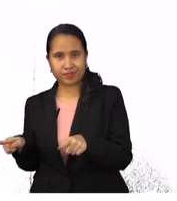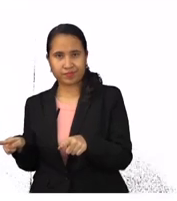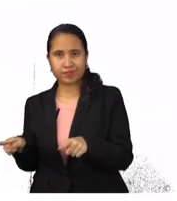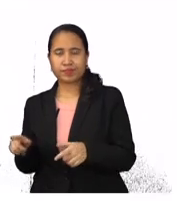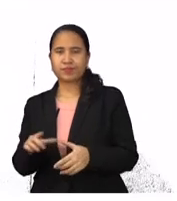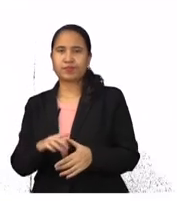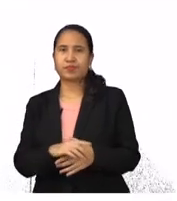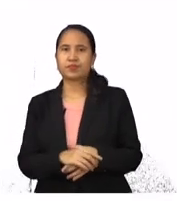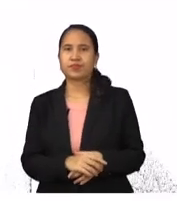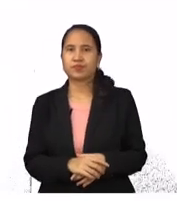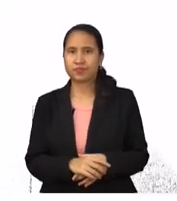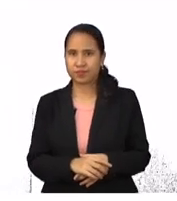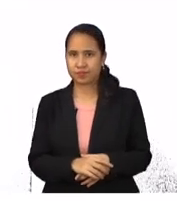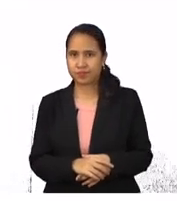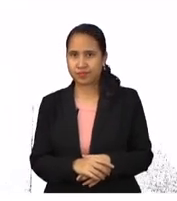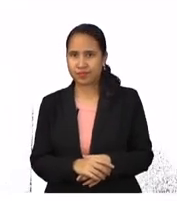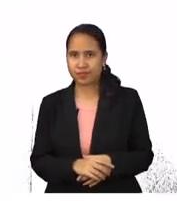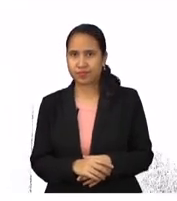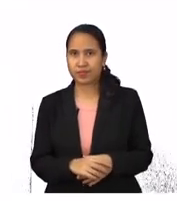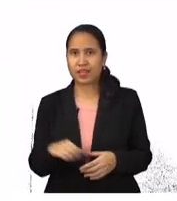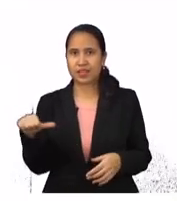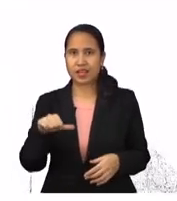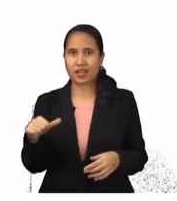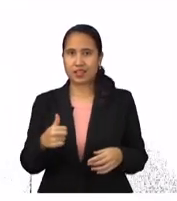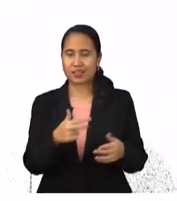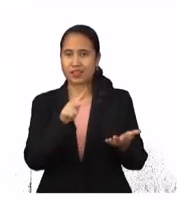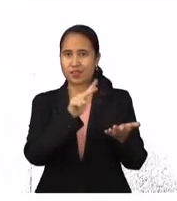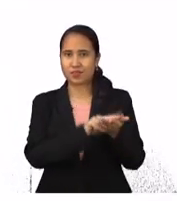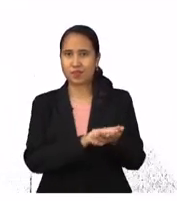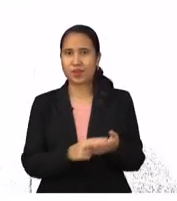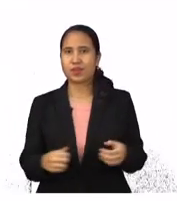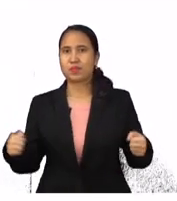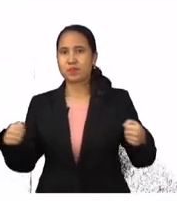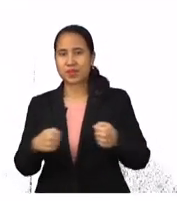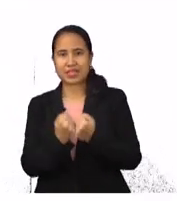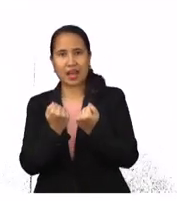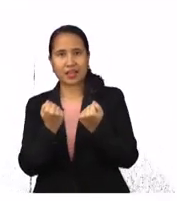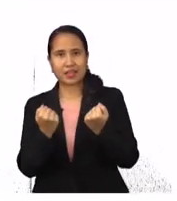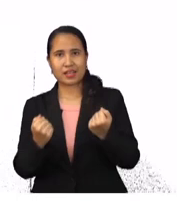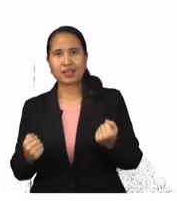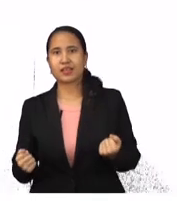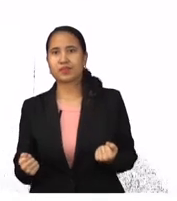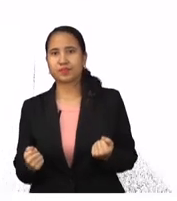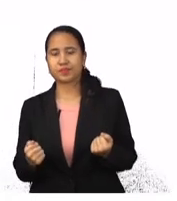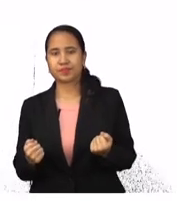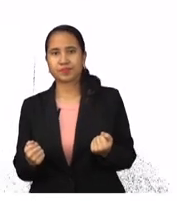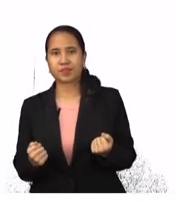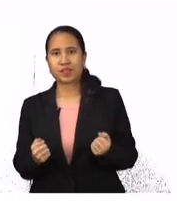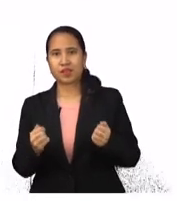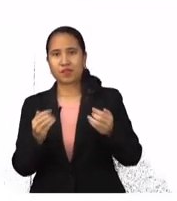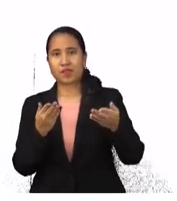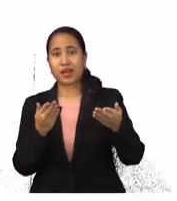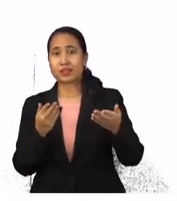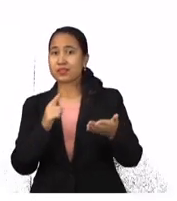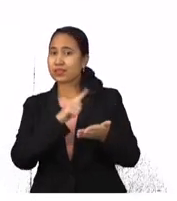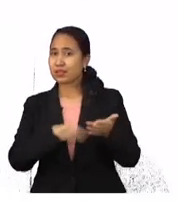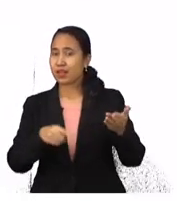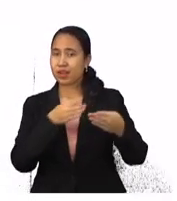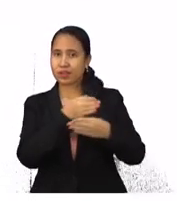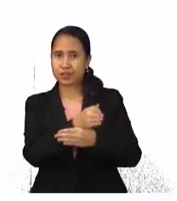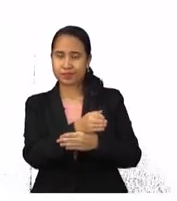349 CQ, de uitlokking en artikel 360, de mishandeling en de zware mishandeling en volgende wetboek van strafrecht, dienen volgens